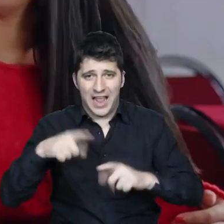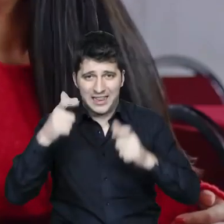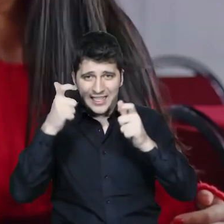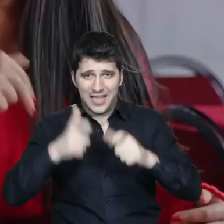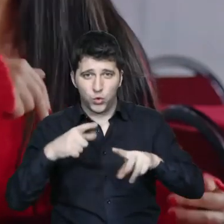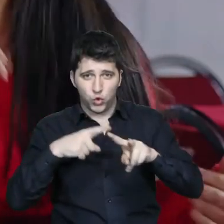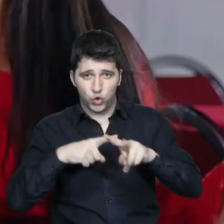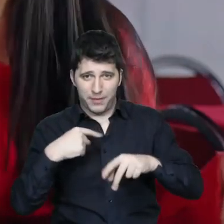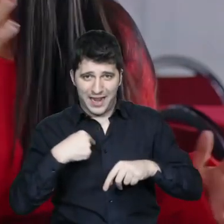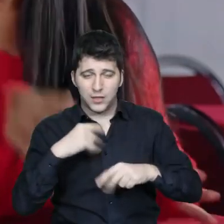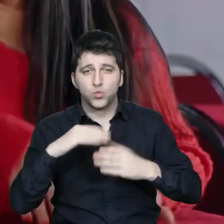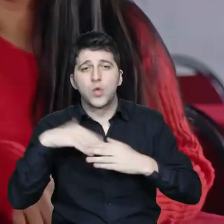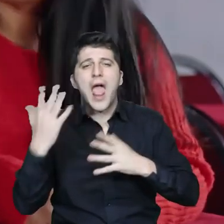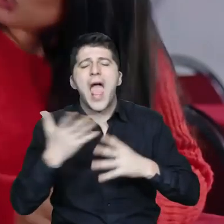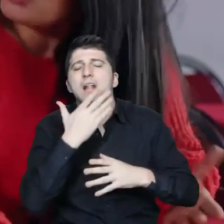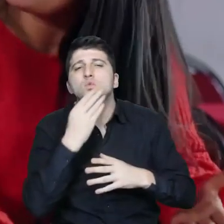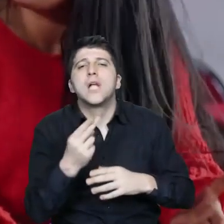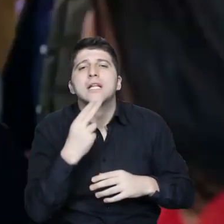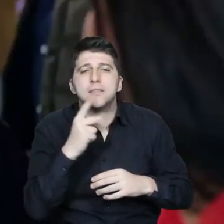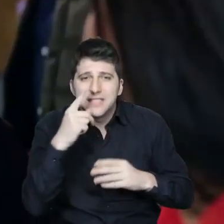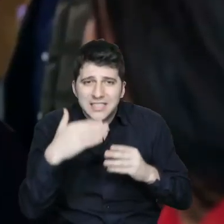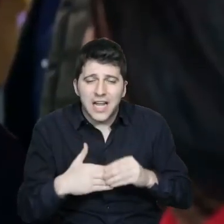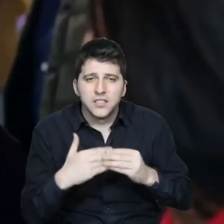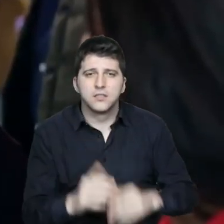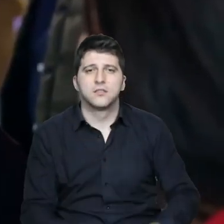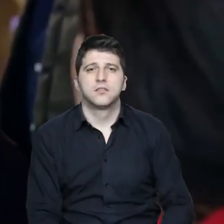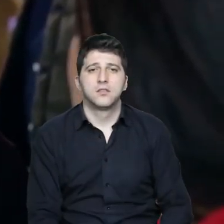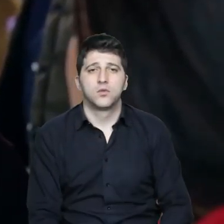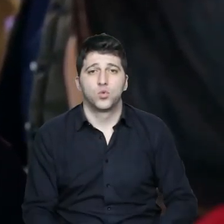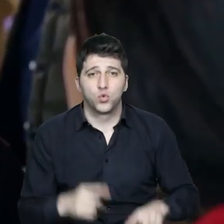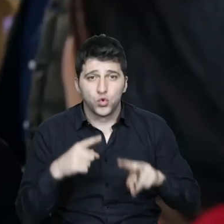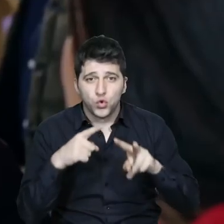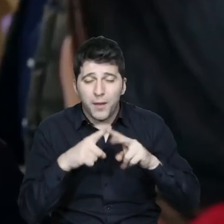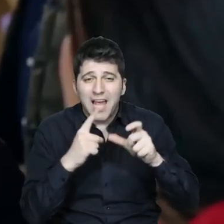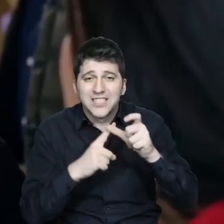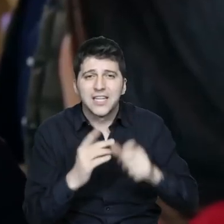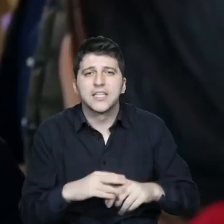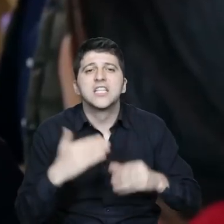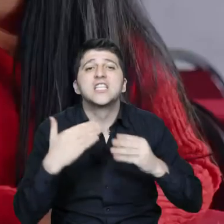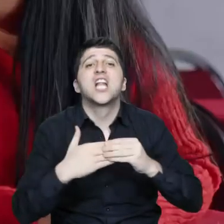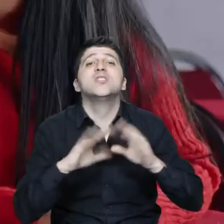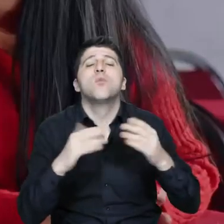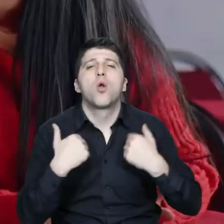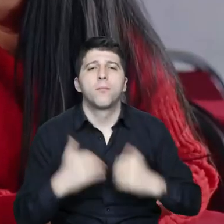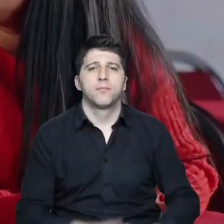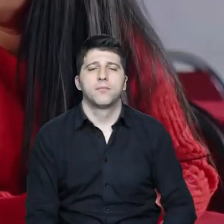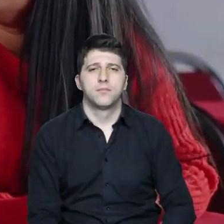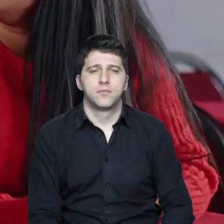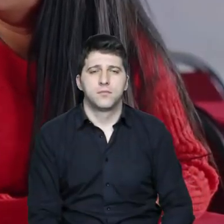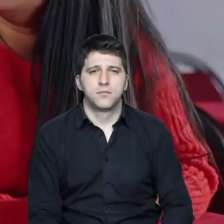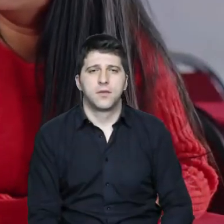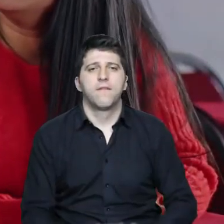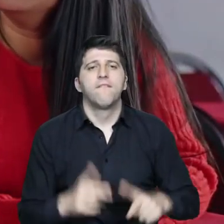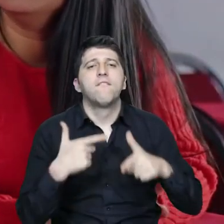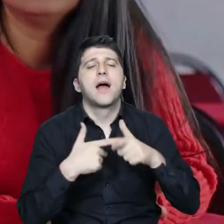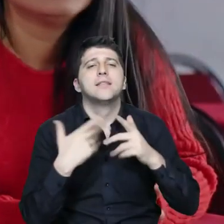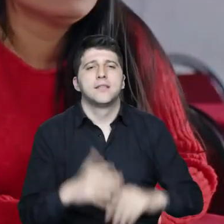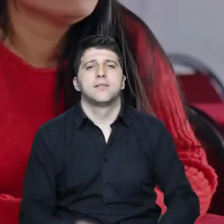Kübra Çelik'ten sonra gelen en güzel kız. Bir tanış. Kübra Çelik? Hı. Tanışmıyorum.